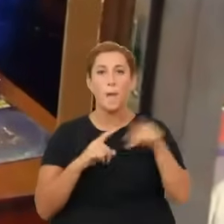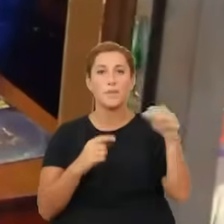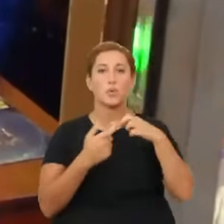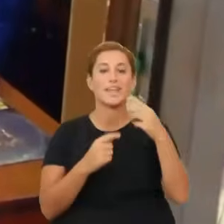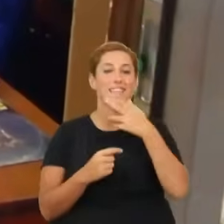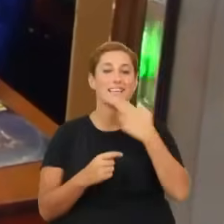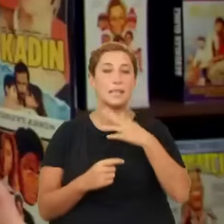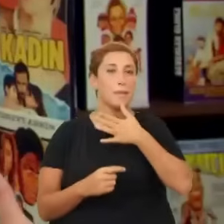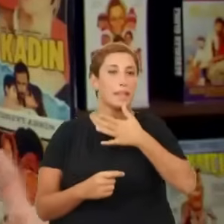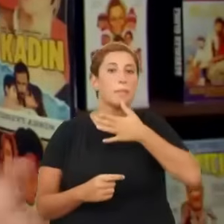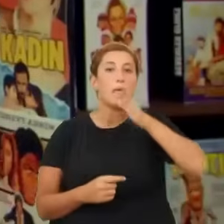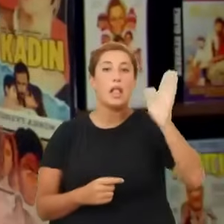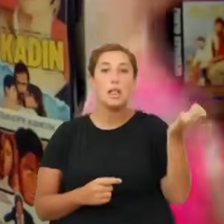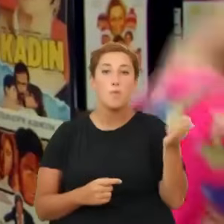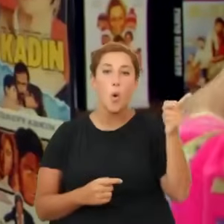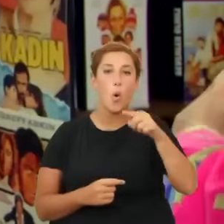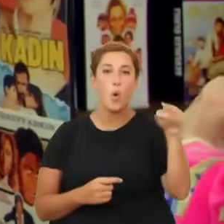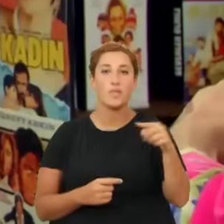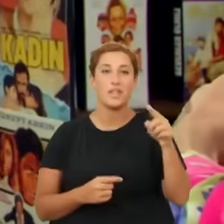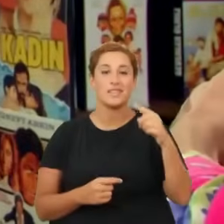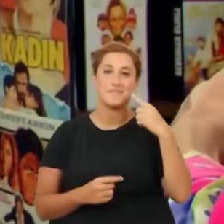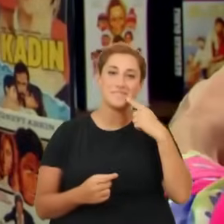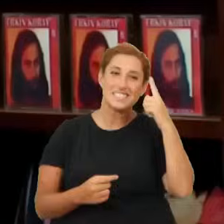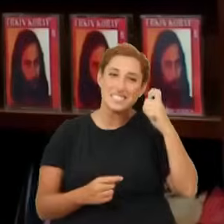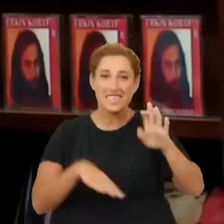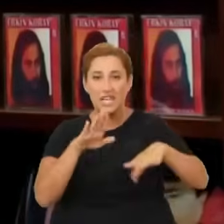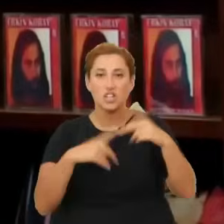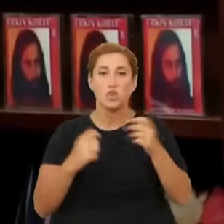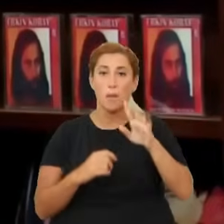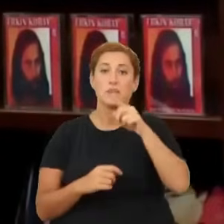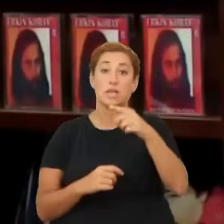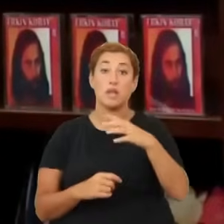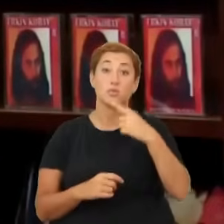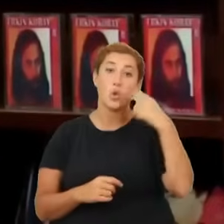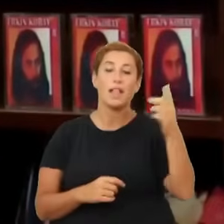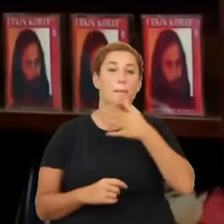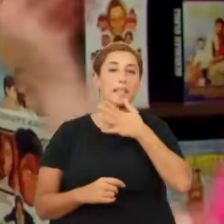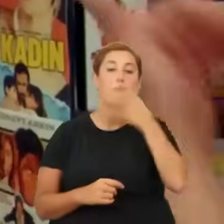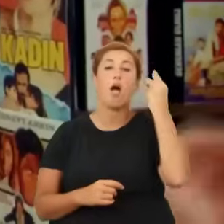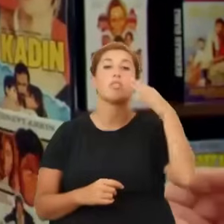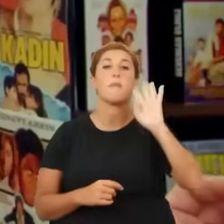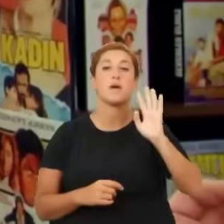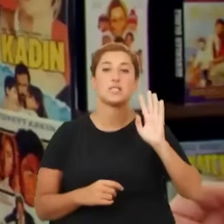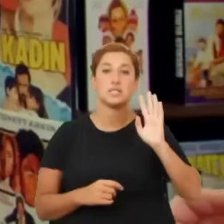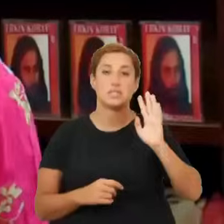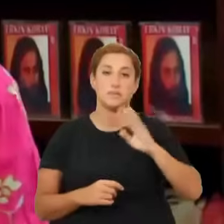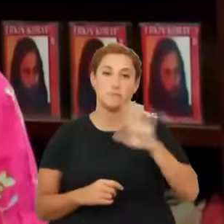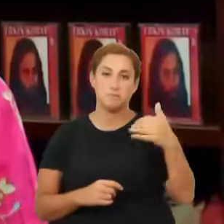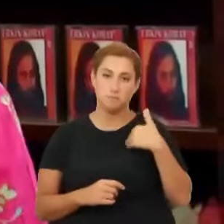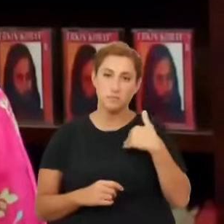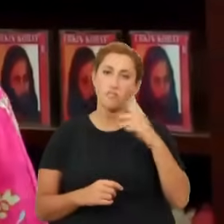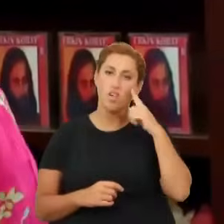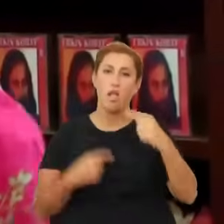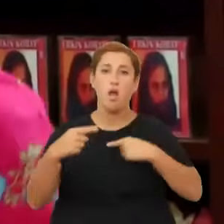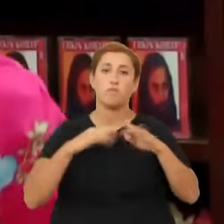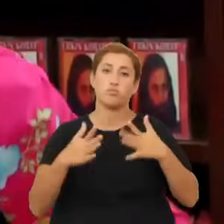Rukiye teyzenin bildiğini bilmiyor ya. O şimdi onları da ikna etmek zorunda kalacağını zannediyor. Ama sen tembih et ha, bildiklerini anlamasın. Yok. Sonra arkamdan iş çeviriniz der. Vallahi